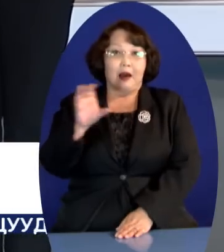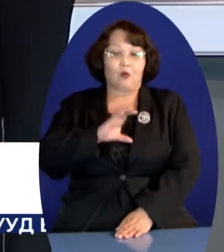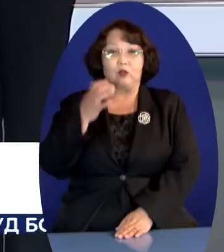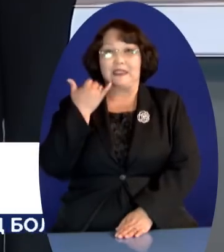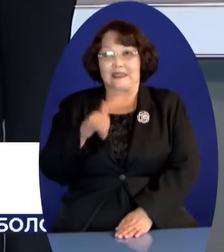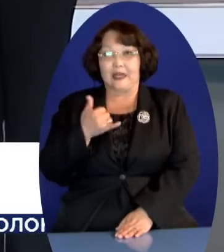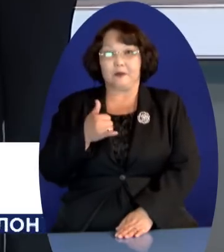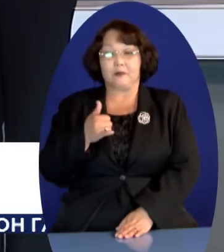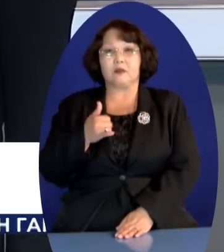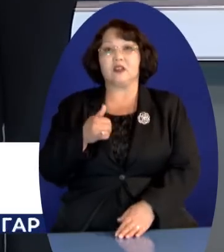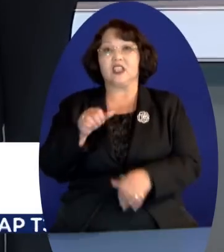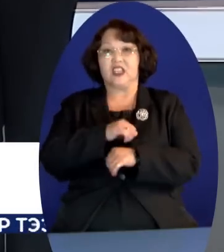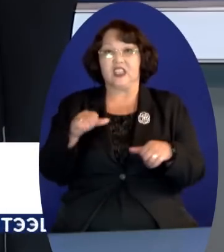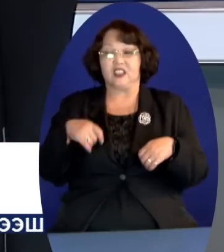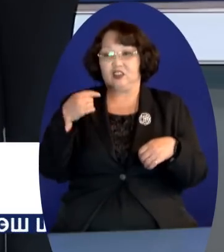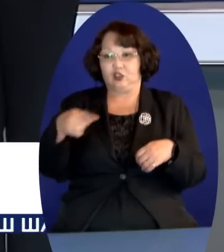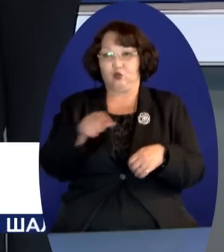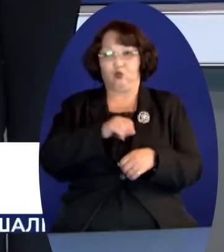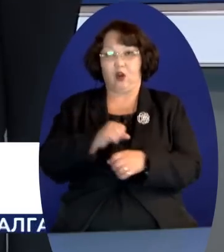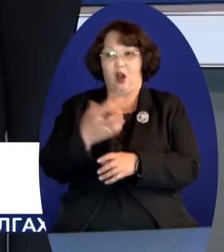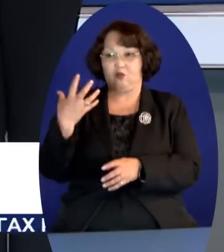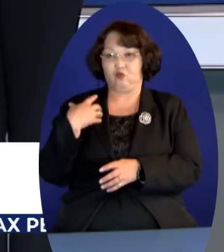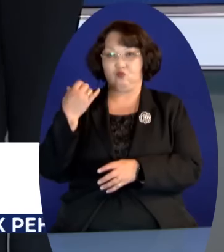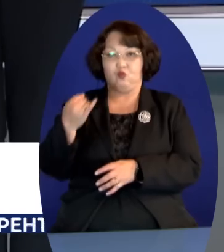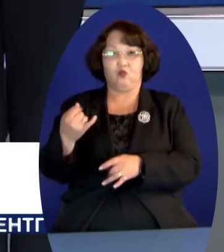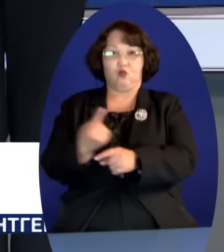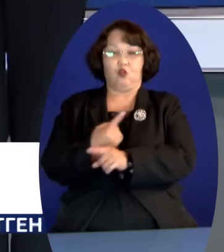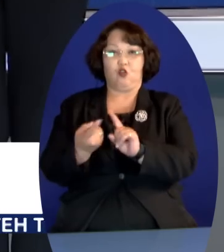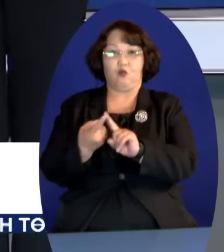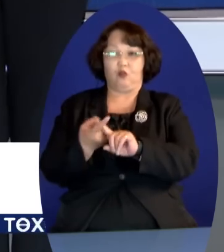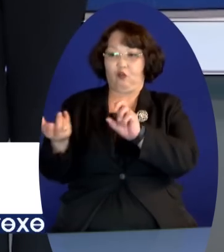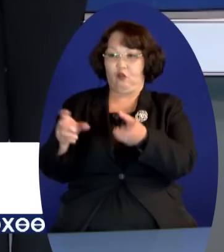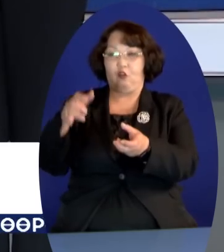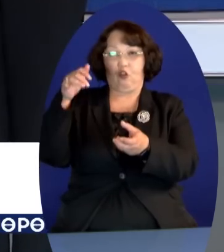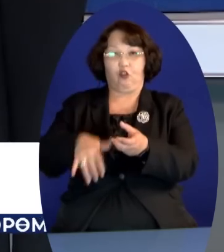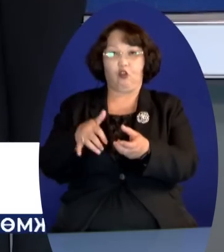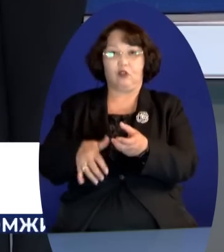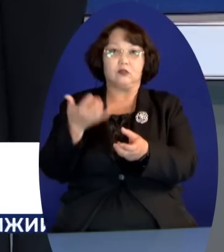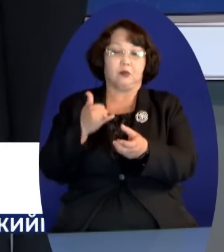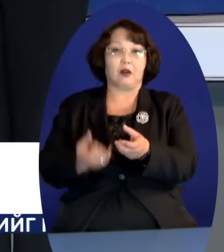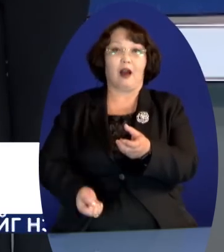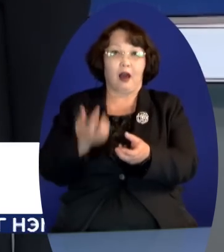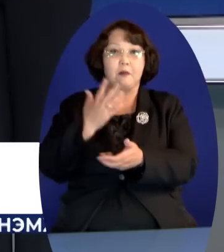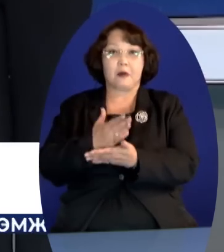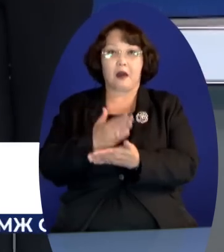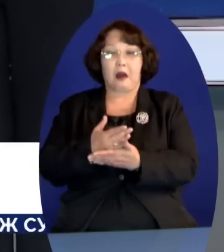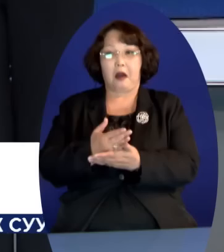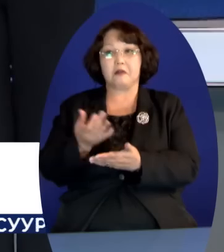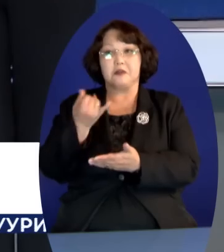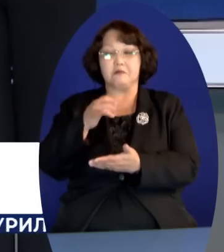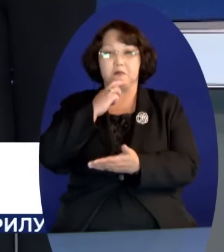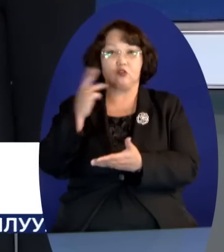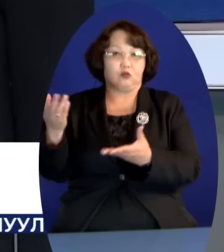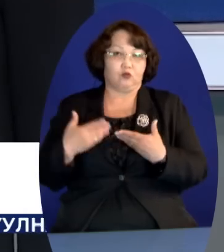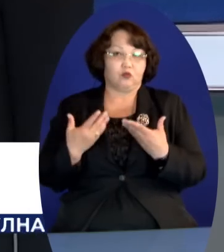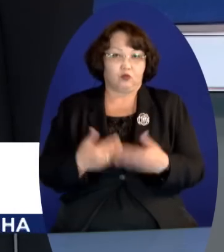зарим одоо тухайн иргэдийн өөрсдийн хариуцлагагүй үйлдэлээс олж зэвтээ ус гарах тохиолдол бүртгэгдэж байна гэсэн ийм мэдээллийг